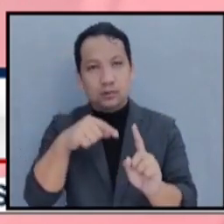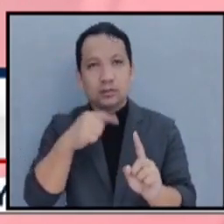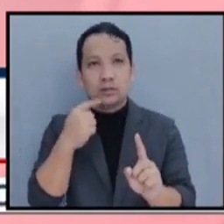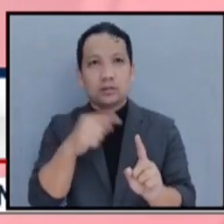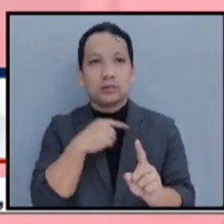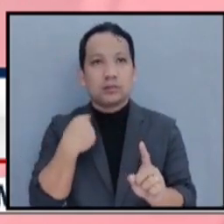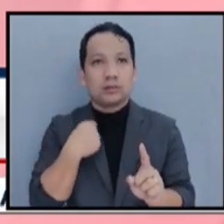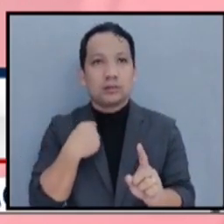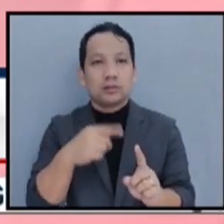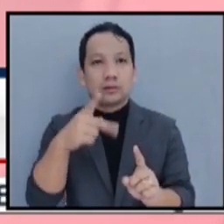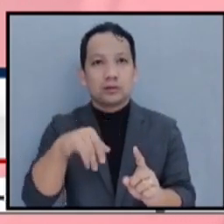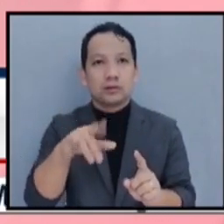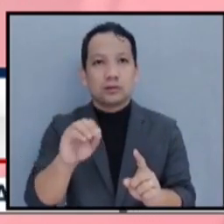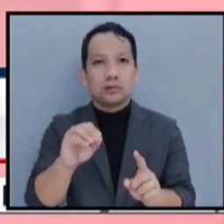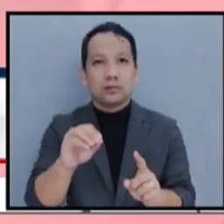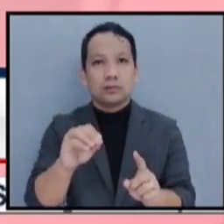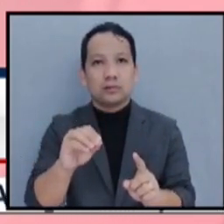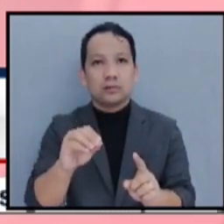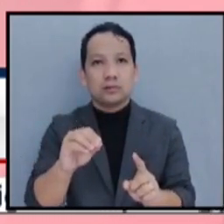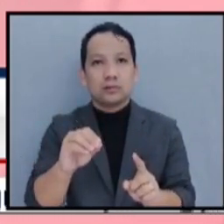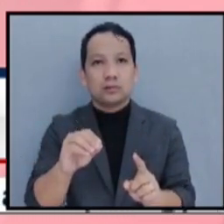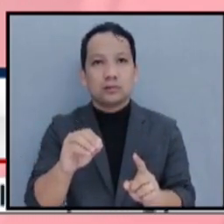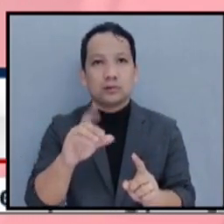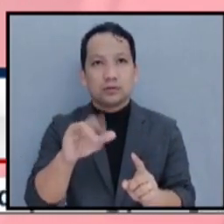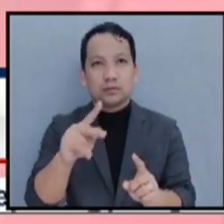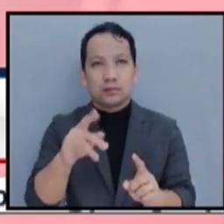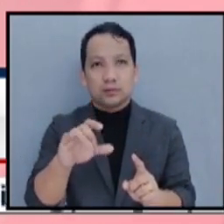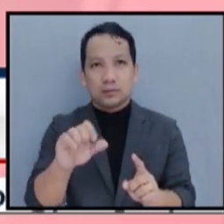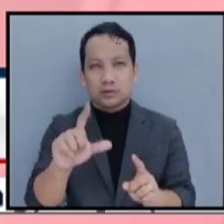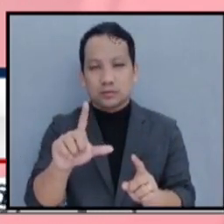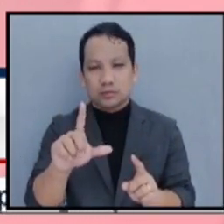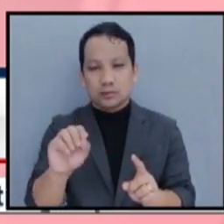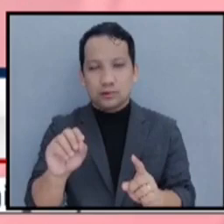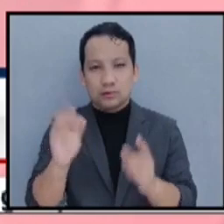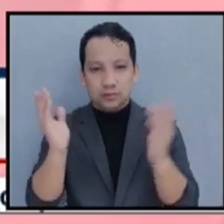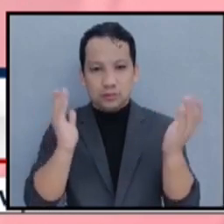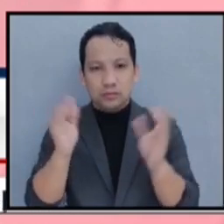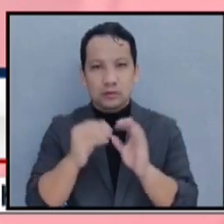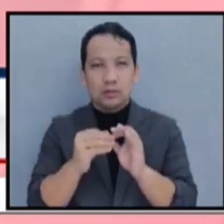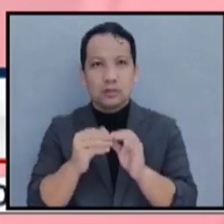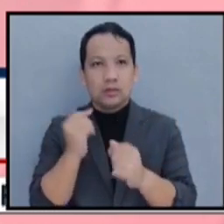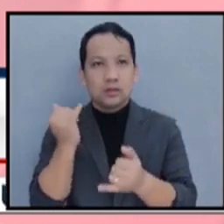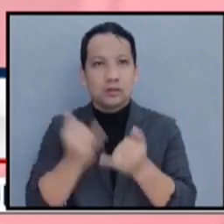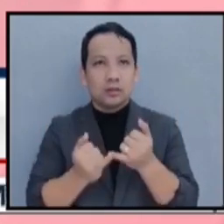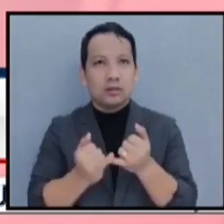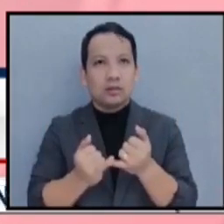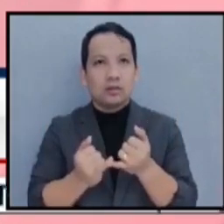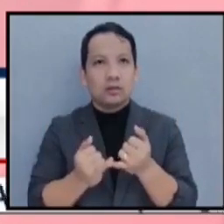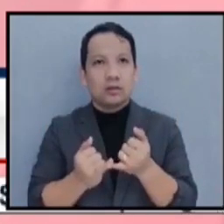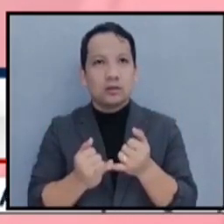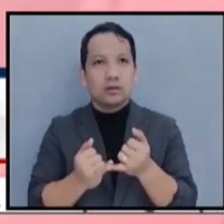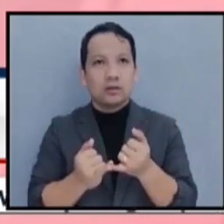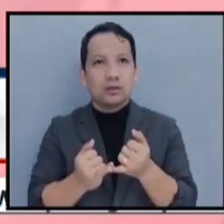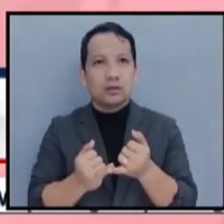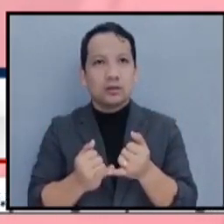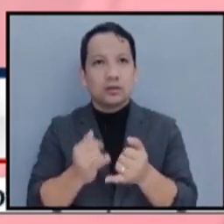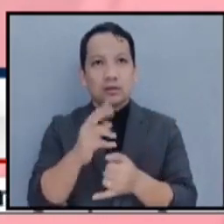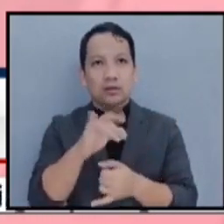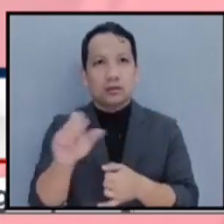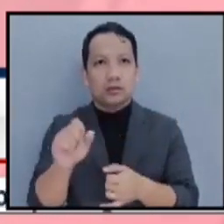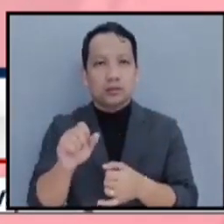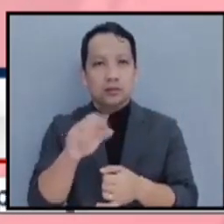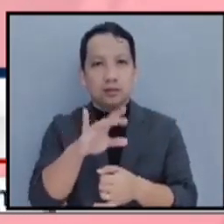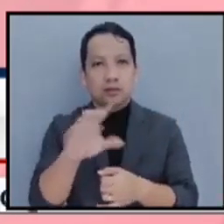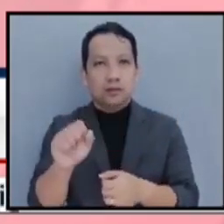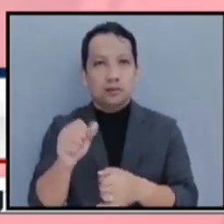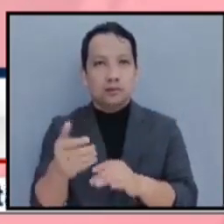Pio Cultura Aklon na huling nagsilbi sa Minor Seminary sa Borongan bago